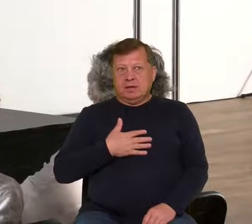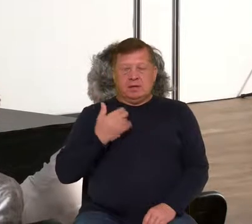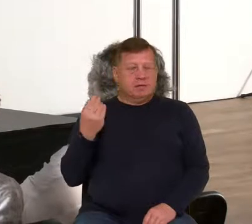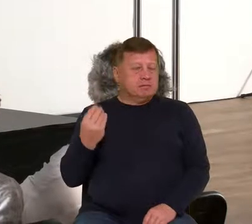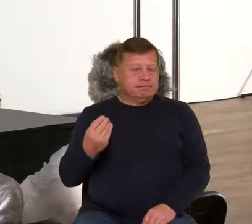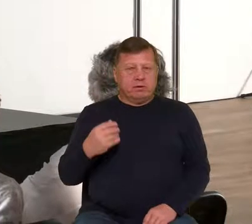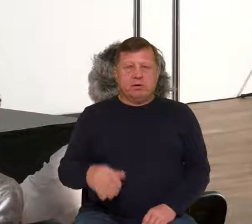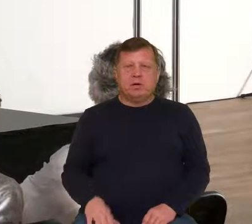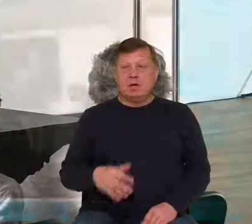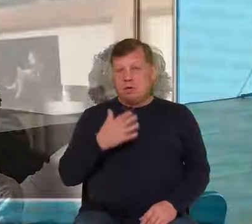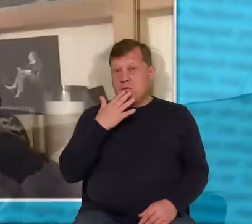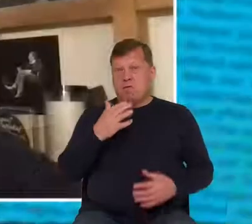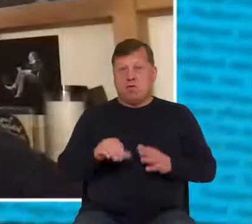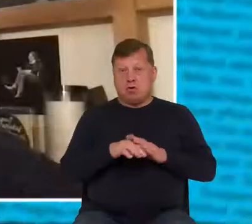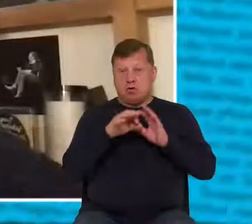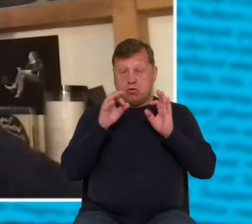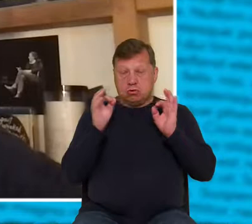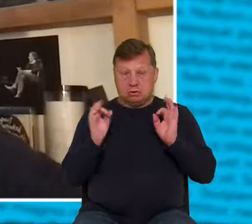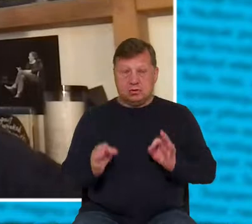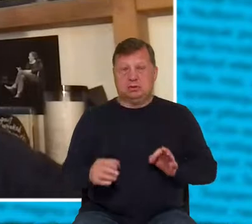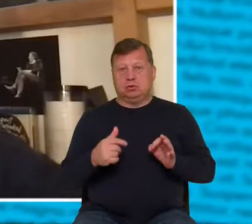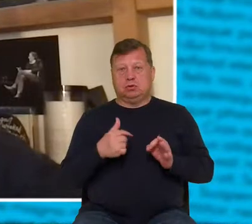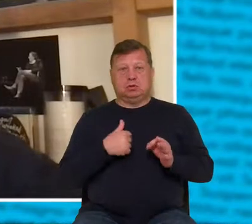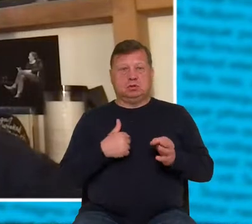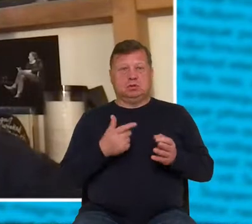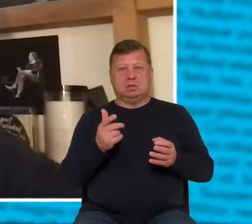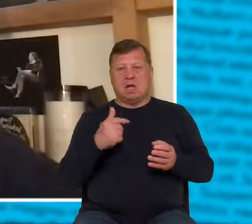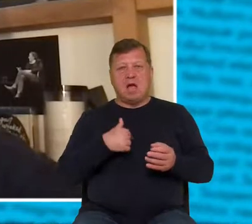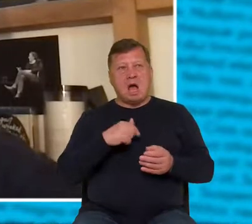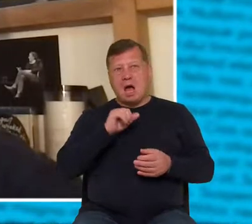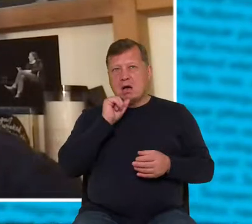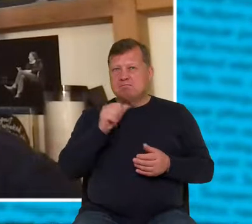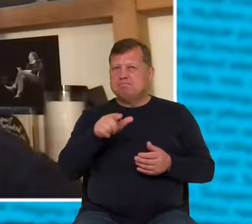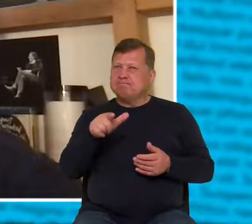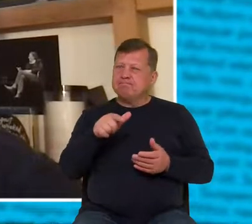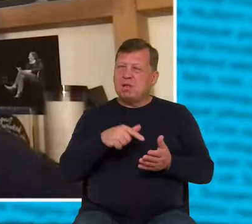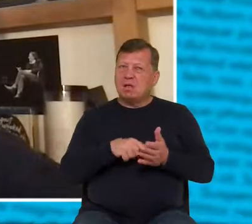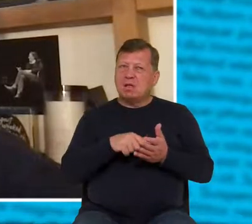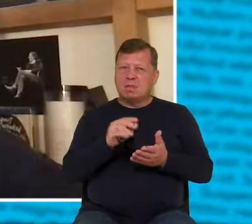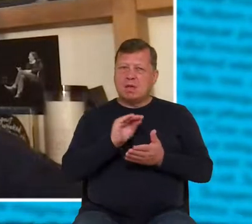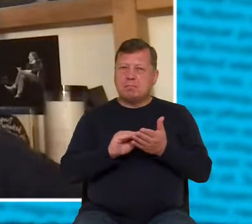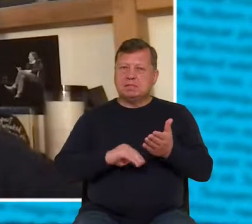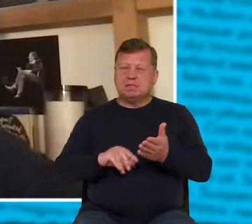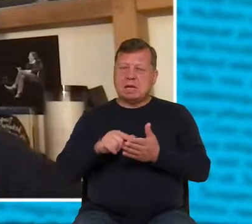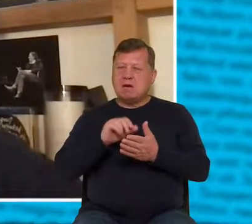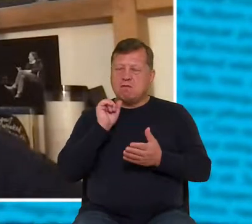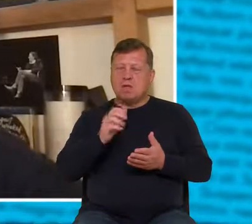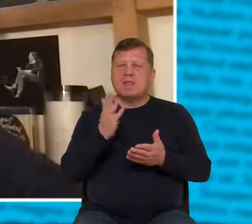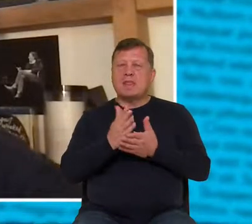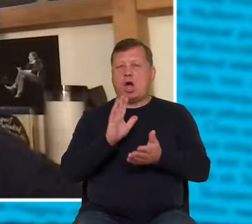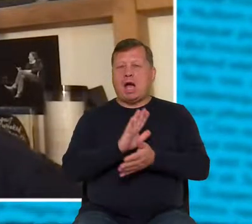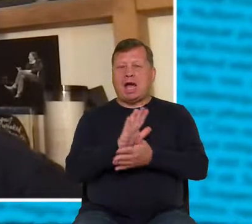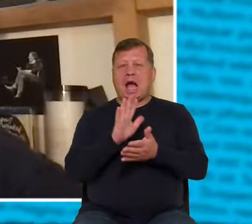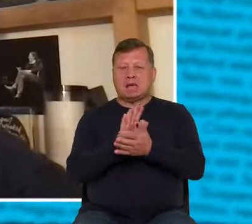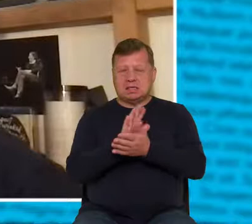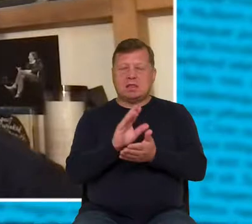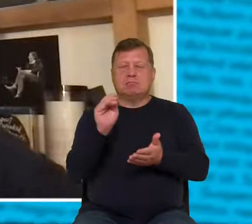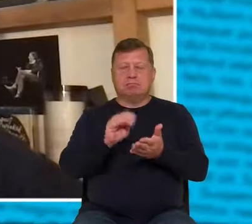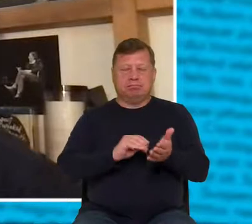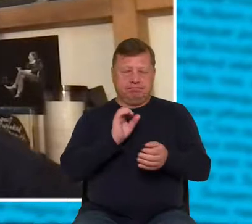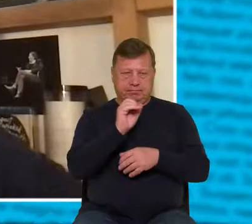jeszcze nadal, nawet do teraz, tak właściwie tak naprawdę nigdy o tym nie napisałem, to ciekawe, chyba tylko do gazet o tym pisałem, ale nie napisałem żadnej